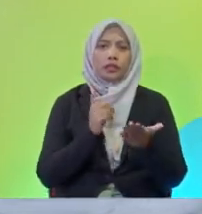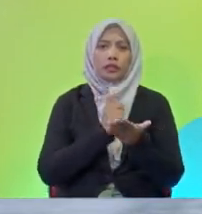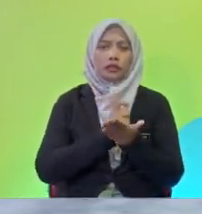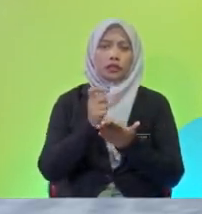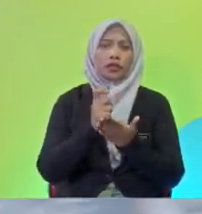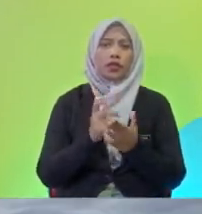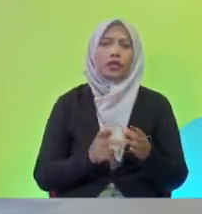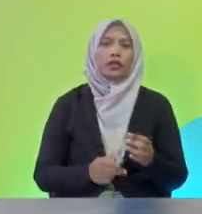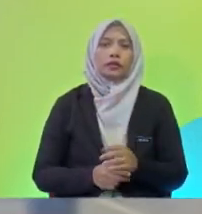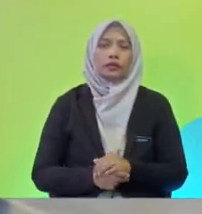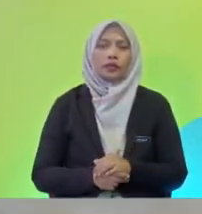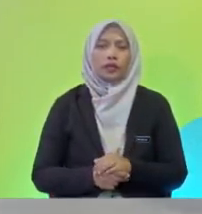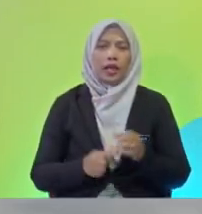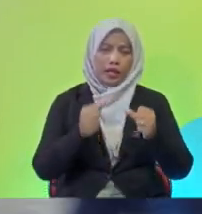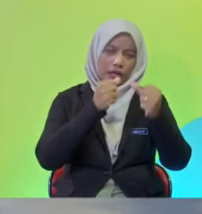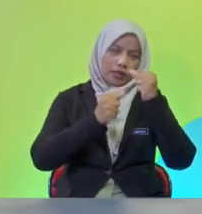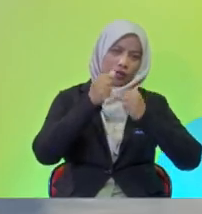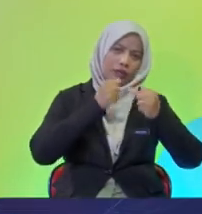Long picker.